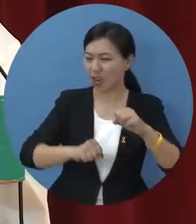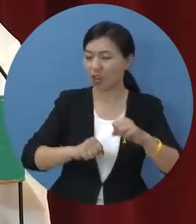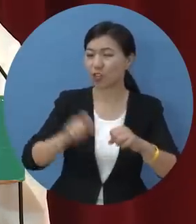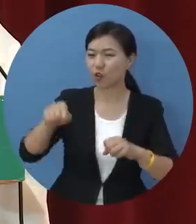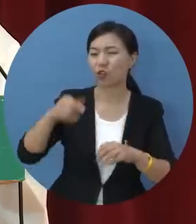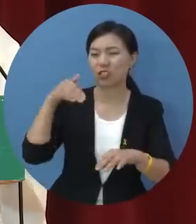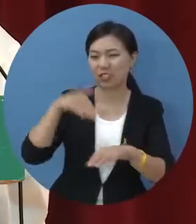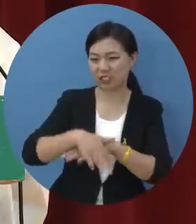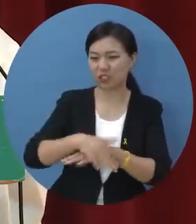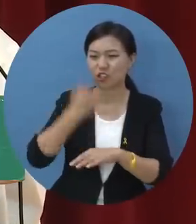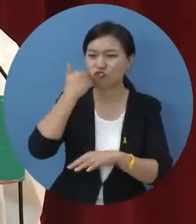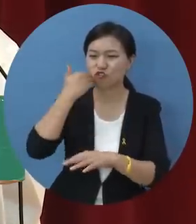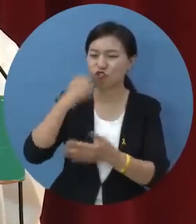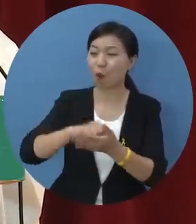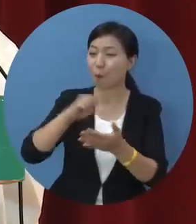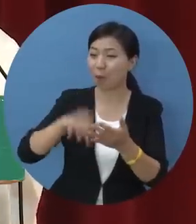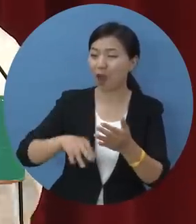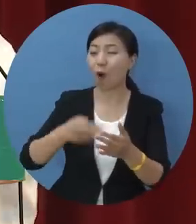네.